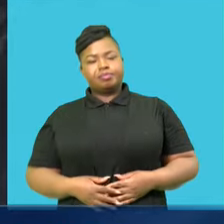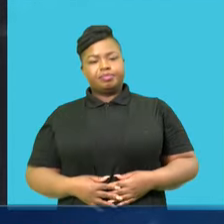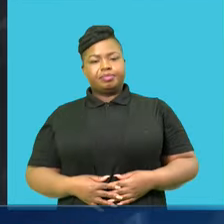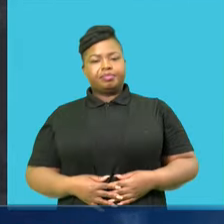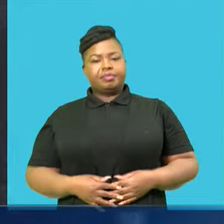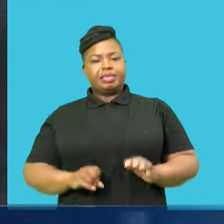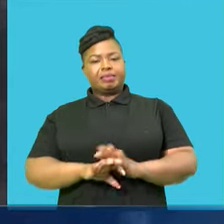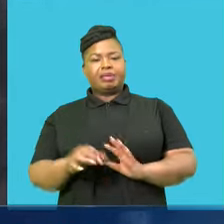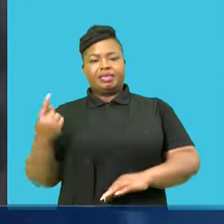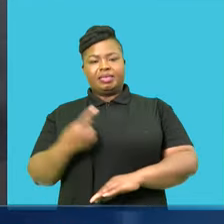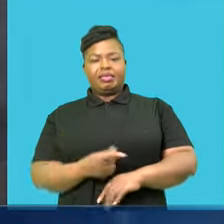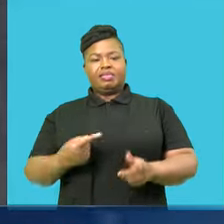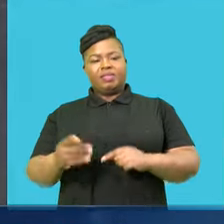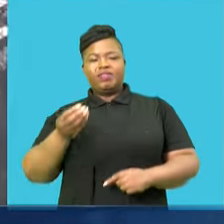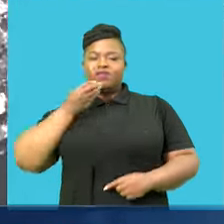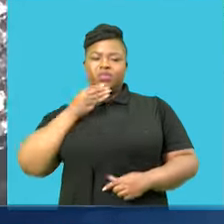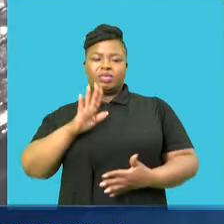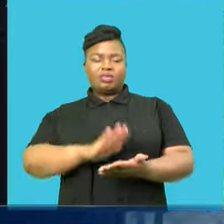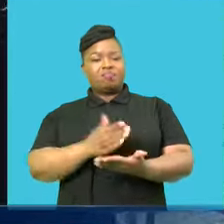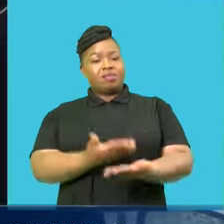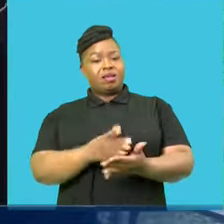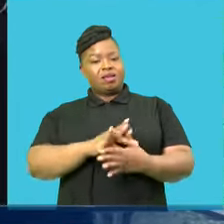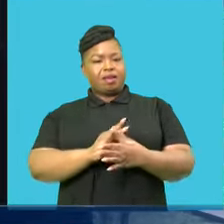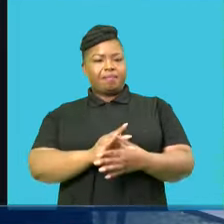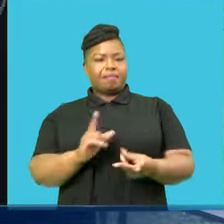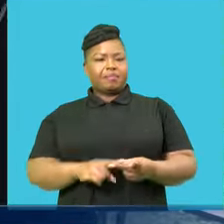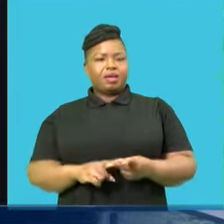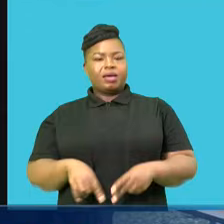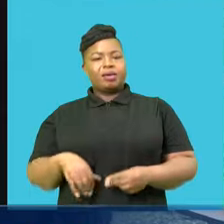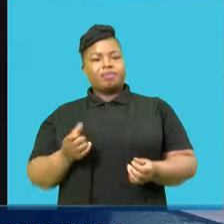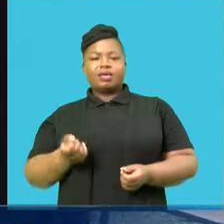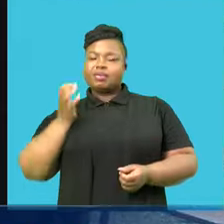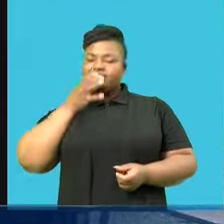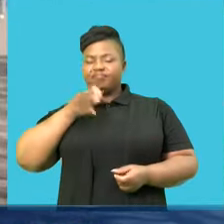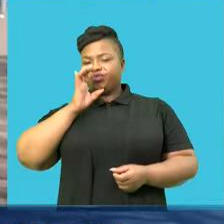I-Market Day ibithengiswa ukudla okufana nenyama eshisiwe, amakipukipu kanye